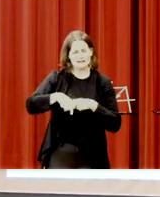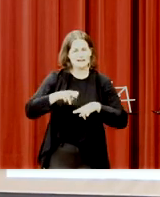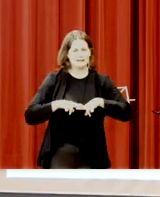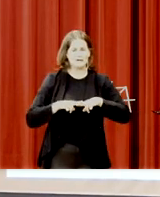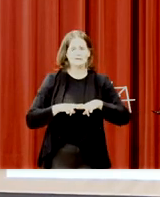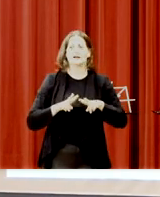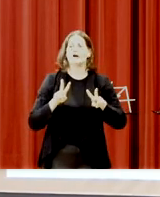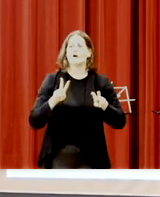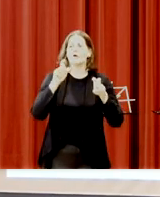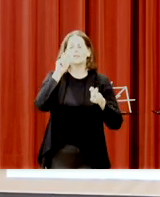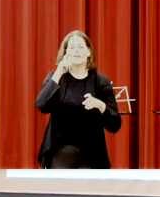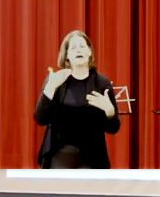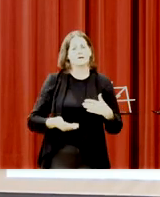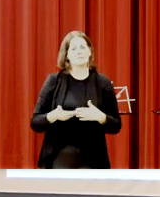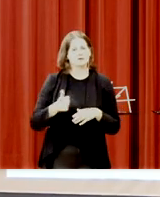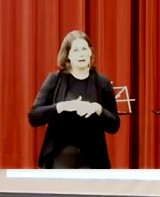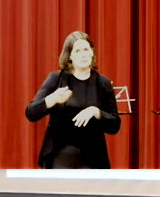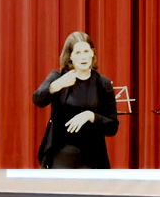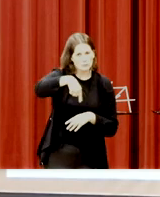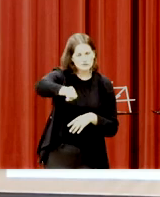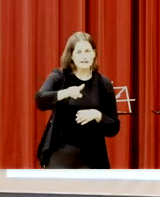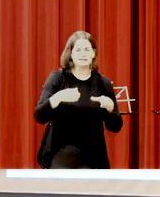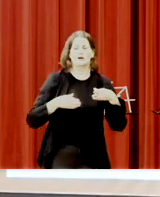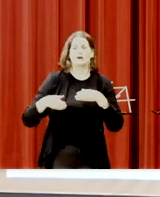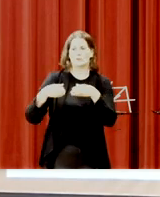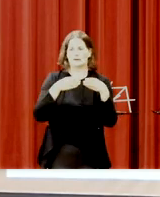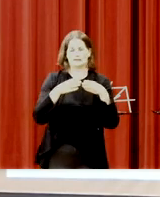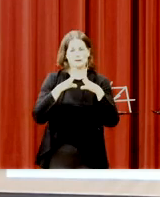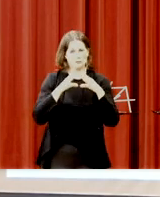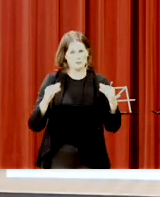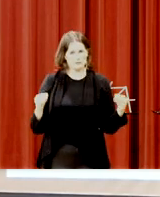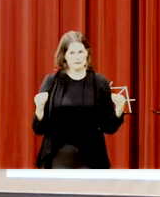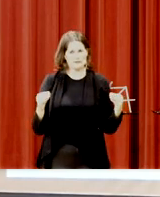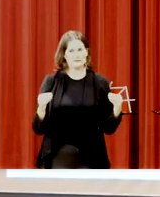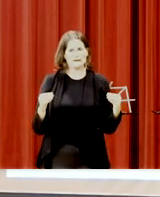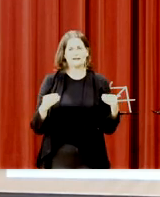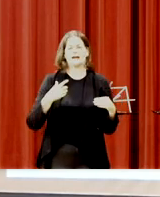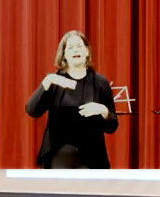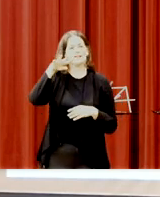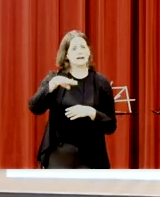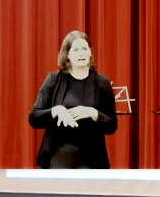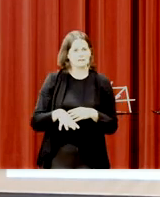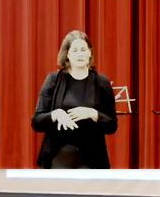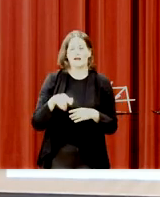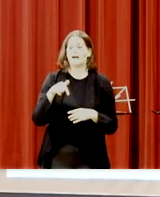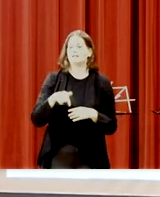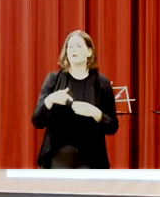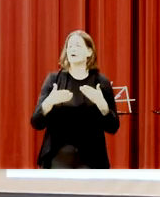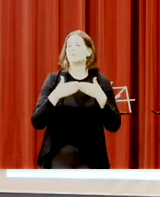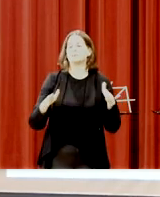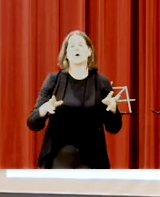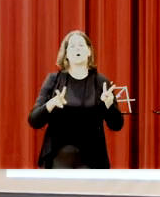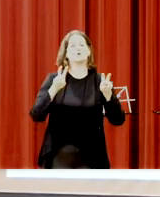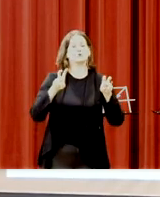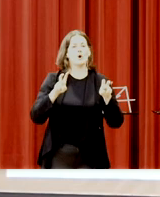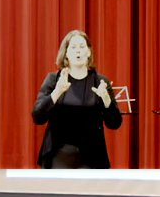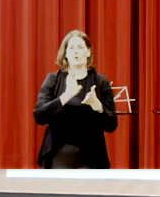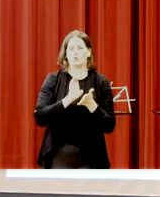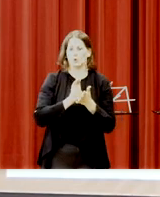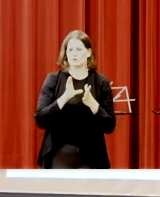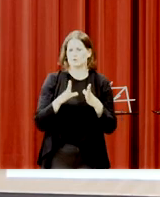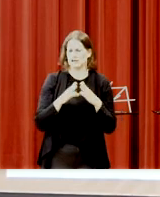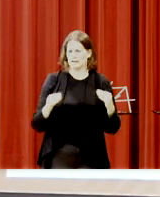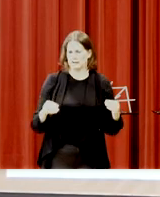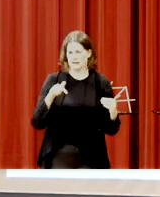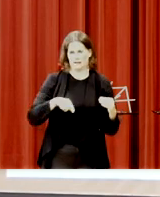només inaugurem aquest nou curs acadèmic de la Universitat Rovira i Virgili, sinó que també celebrem una trajectòria d'aquesta institució que al